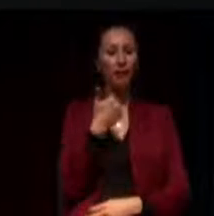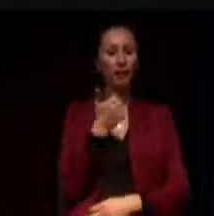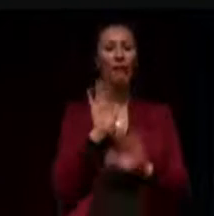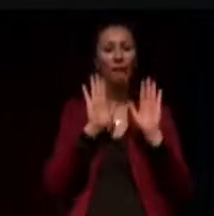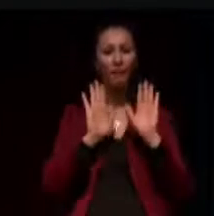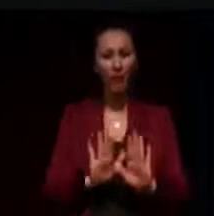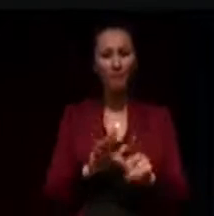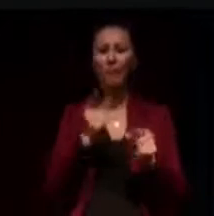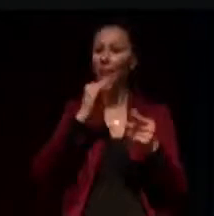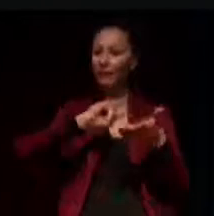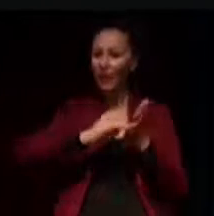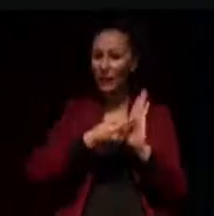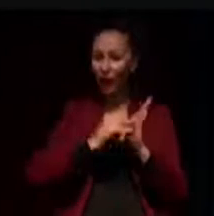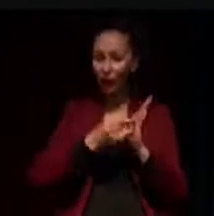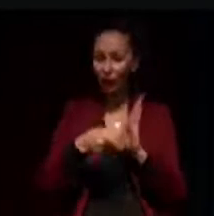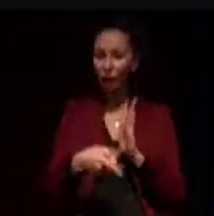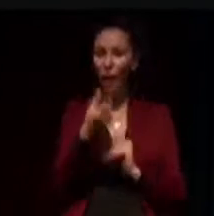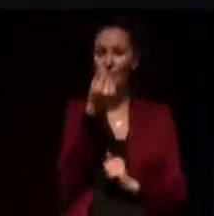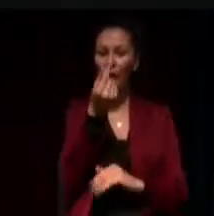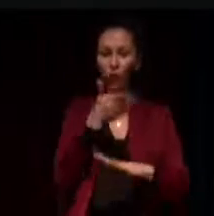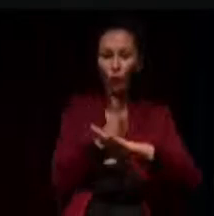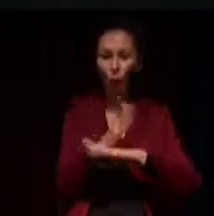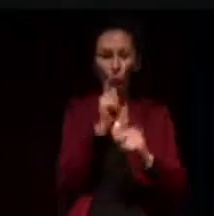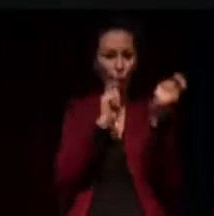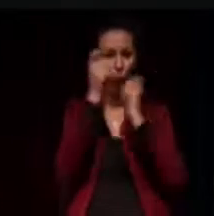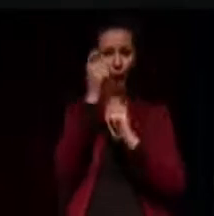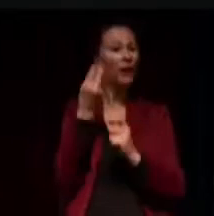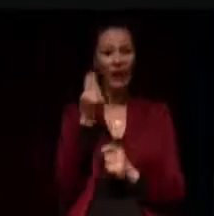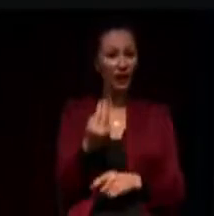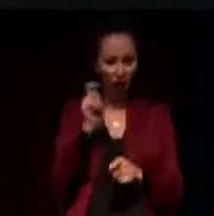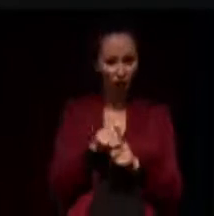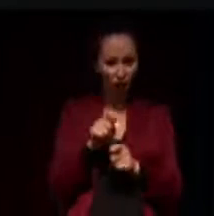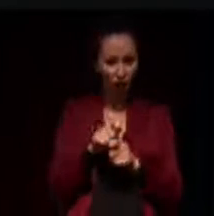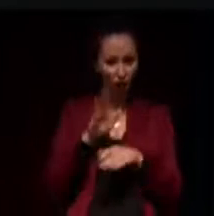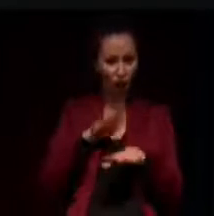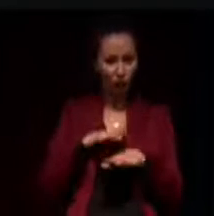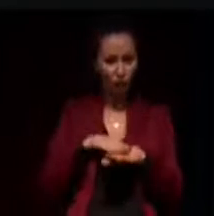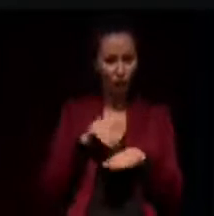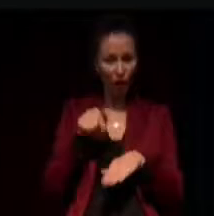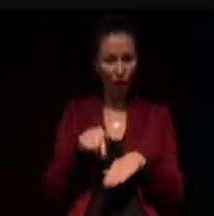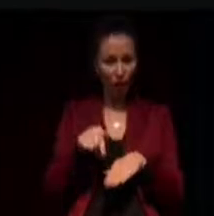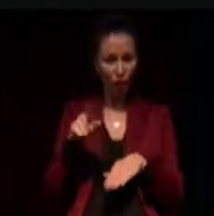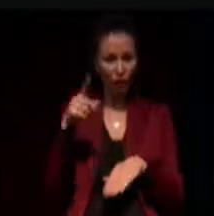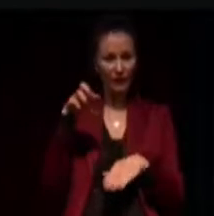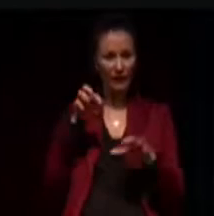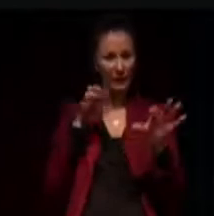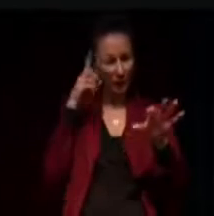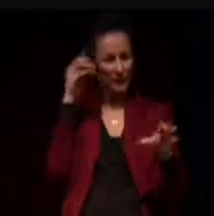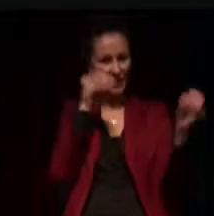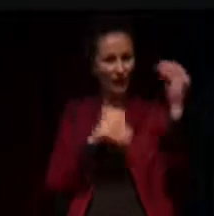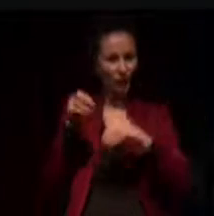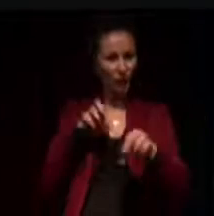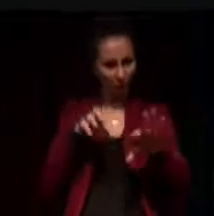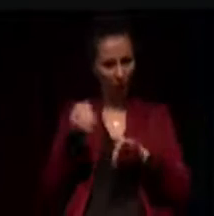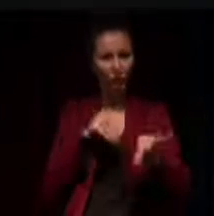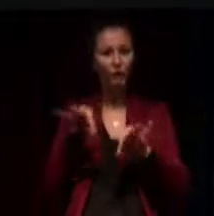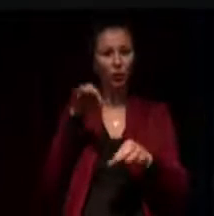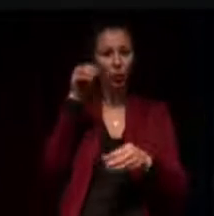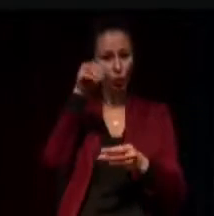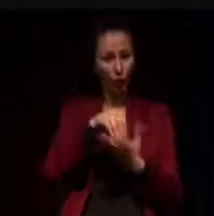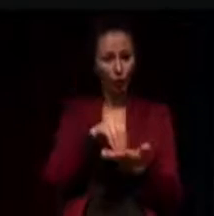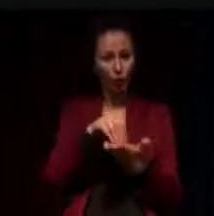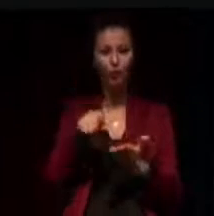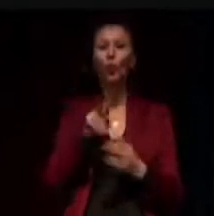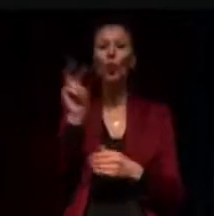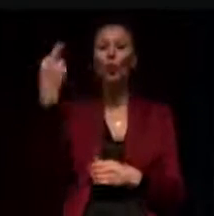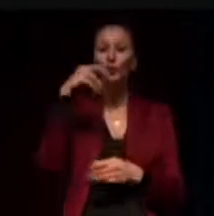hem de tasarrufta ve paranın doğru kullanılmasında iyi iş yapmış olacak mıyız? Böyle bir stratejik plan koyacak mıyız? Koymuş muyuz? Koymuşuz. Ulaşım